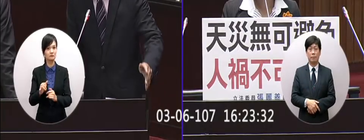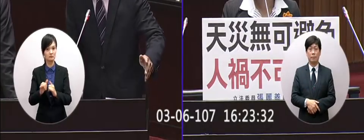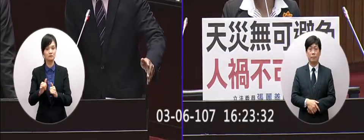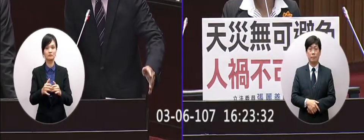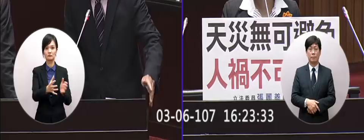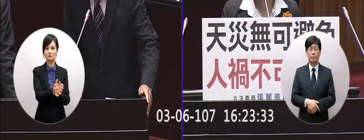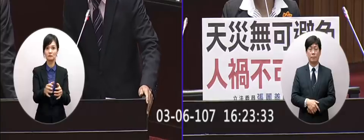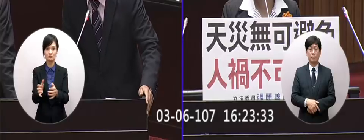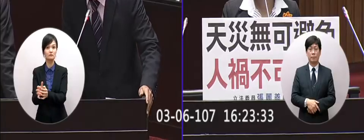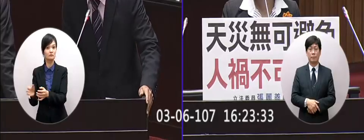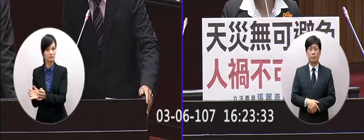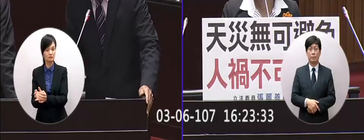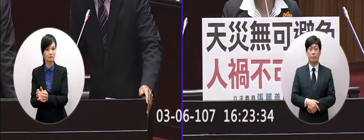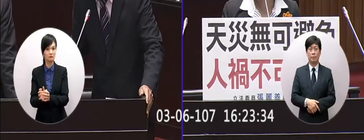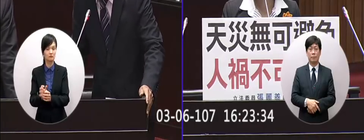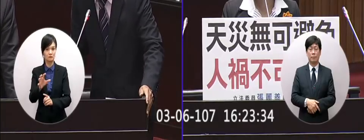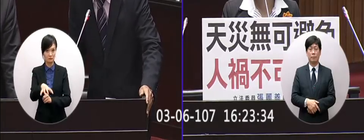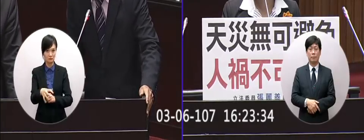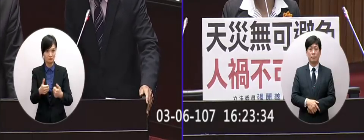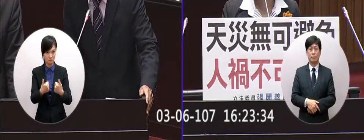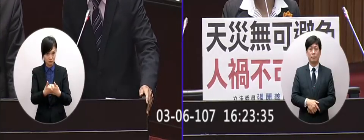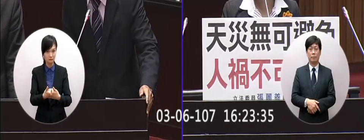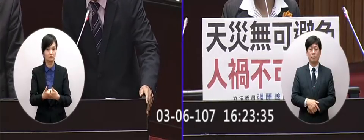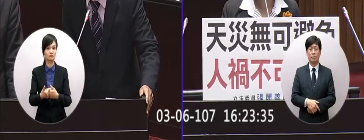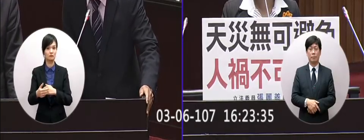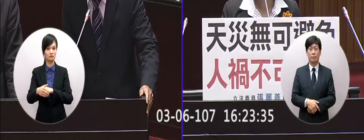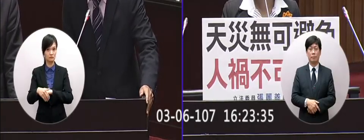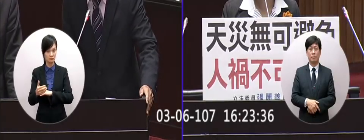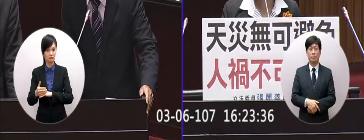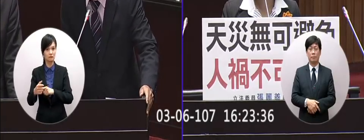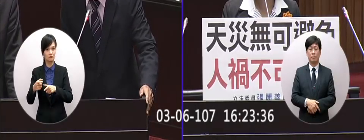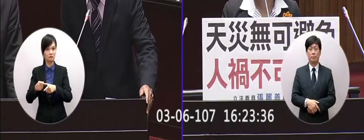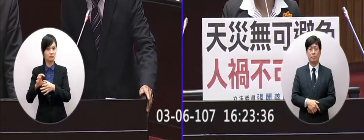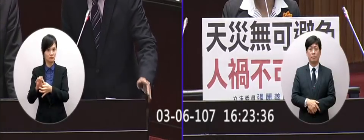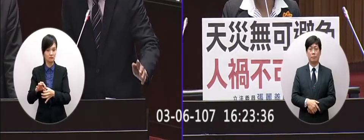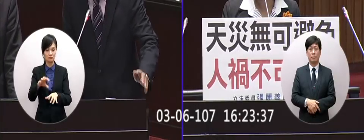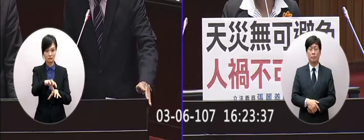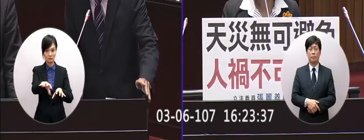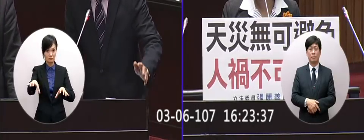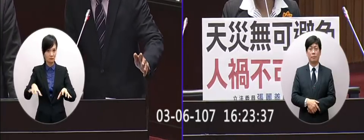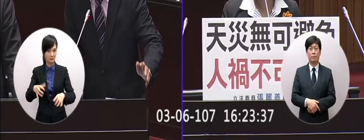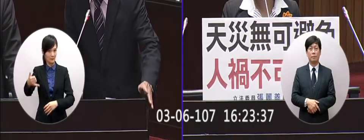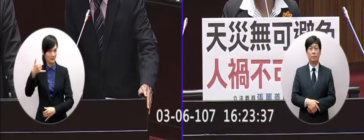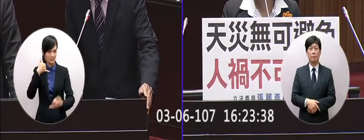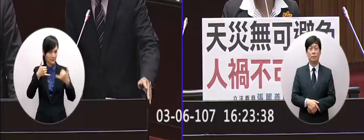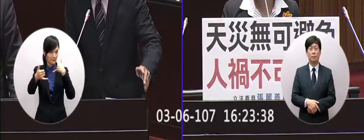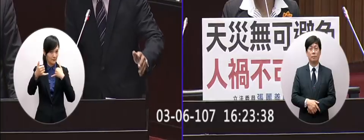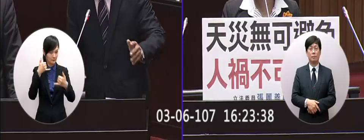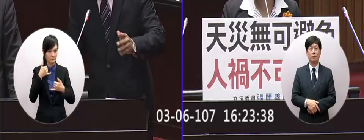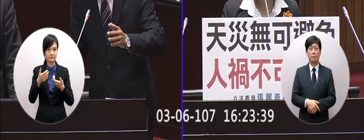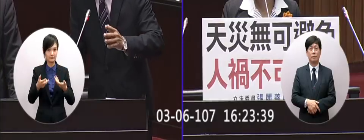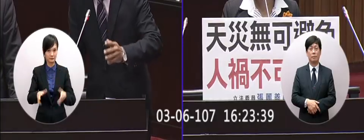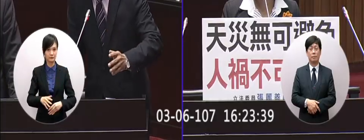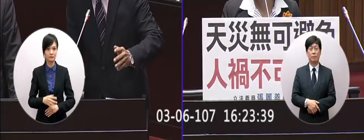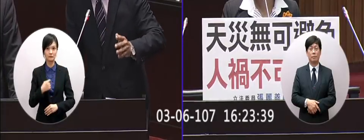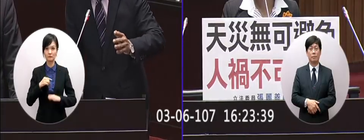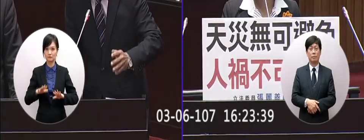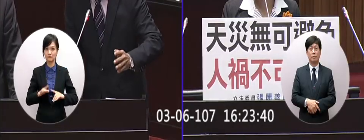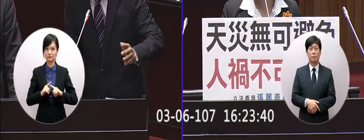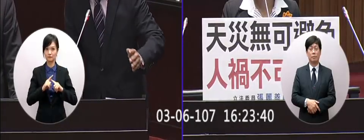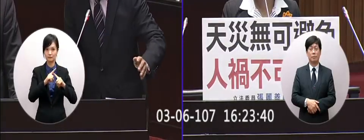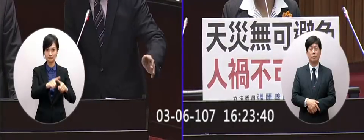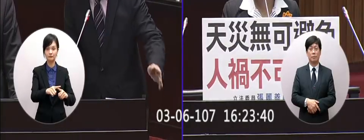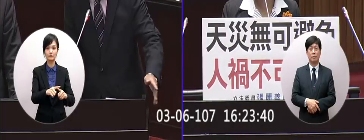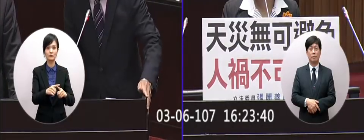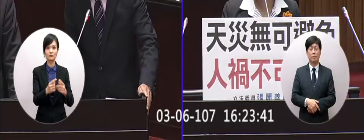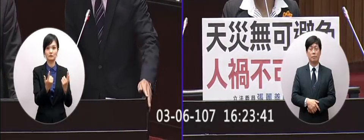括农会，大家地方的乡公所，拢有打电话为我家来。阮今仔日农粮署为台北